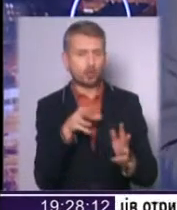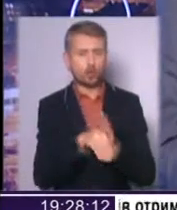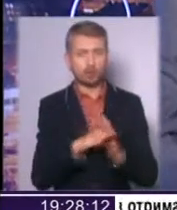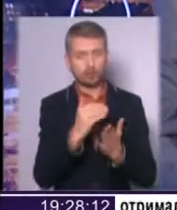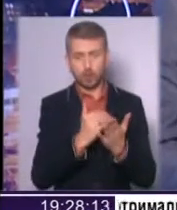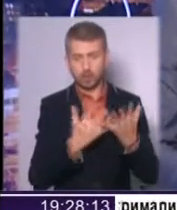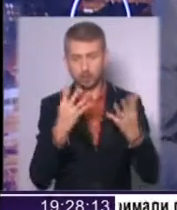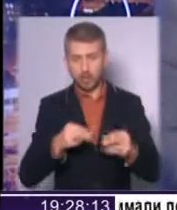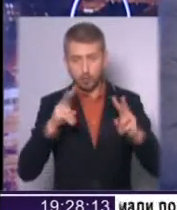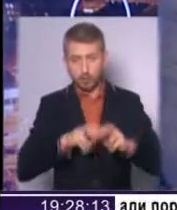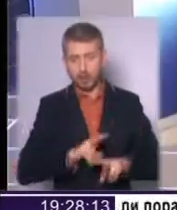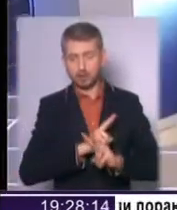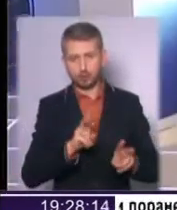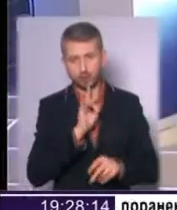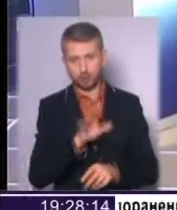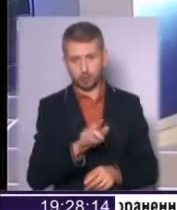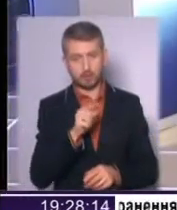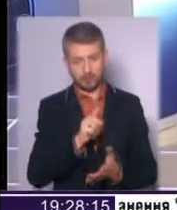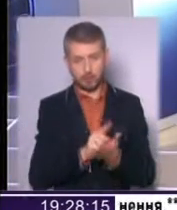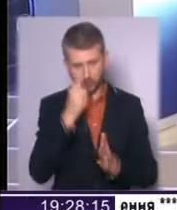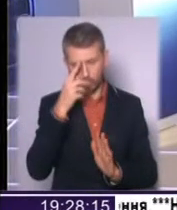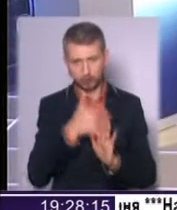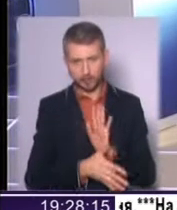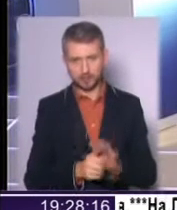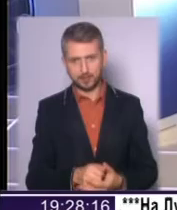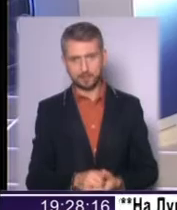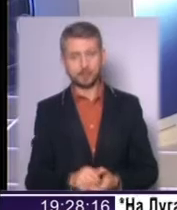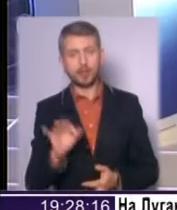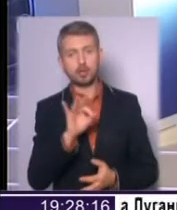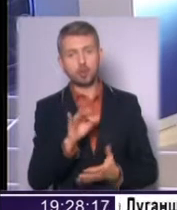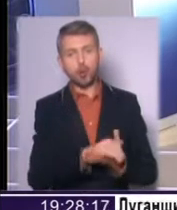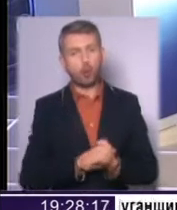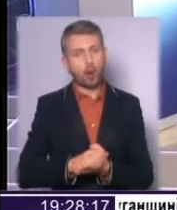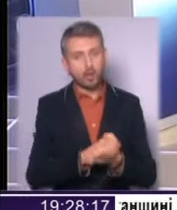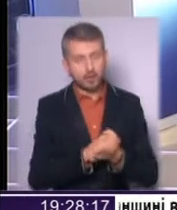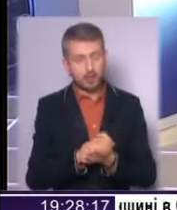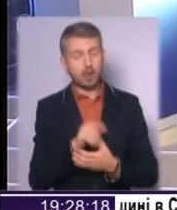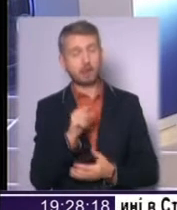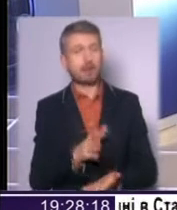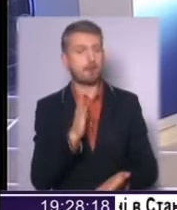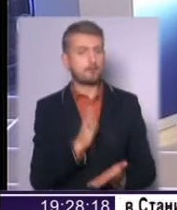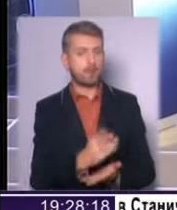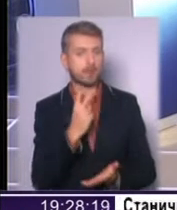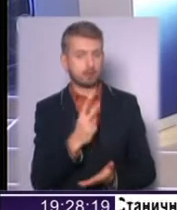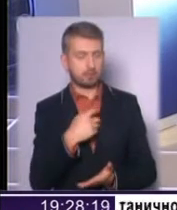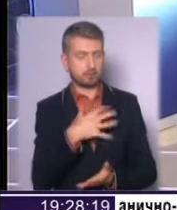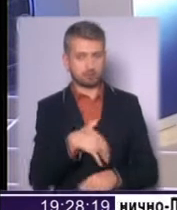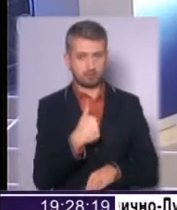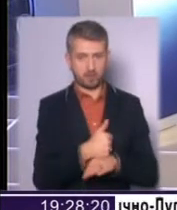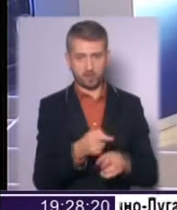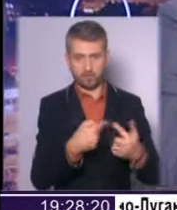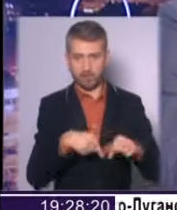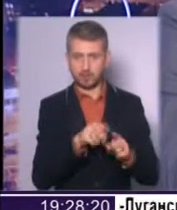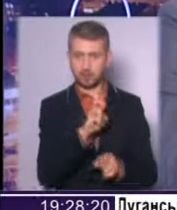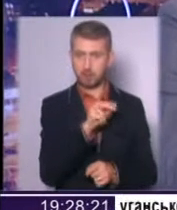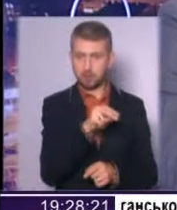ініціюємо багато законів, але дуже мала частина їх розглядається і в стінах сесійної зали. І